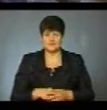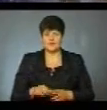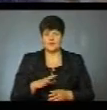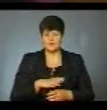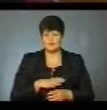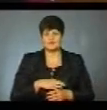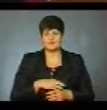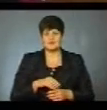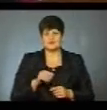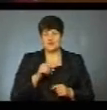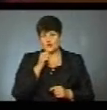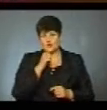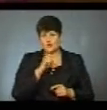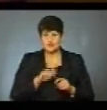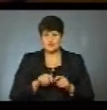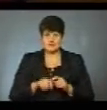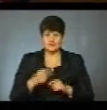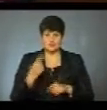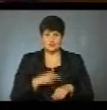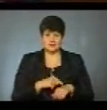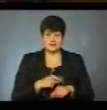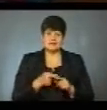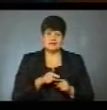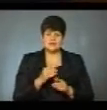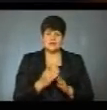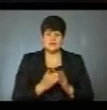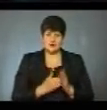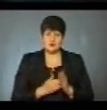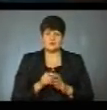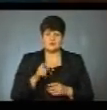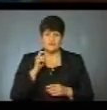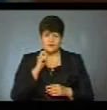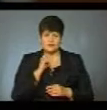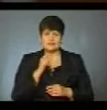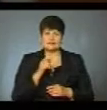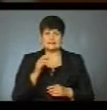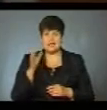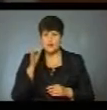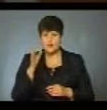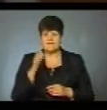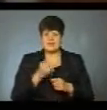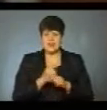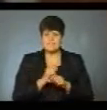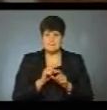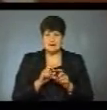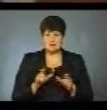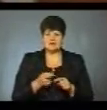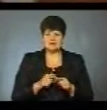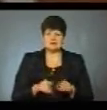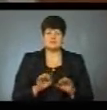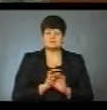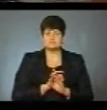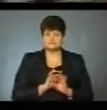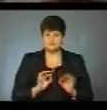годину. Ігрова програма для такого віку діткам не цікава, тому наукова лабораторія – це взагалі